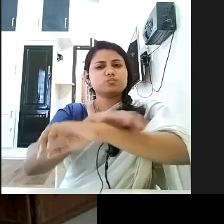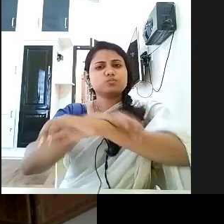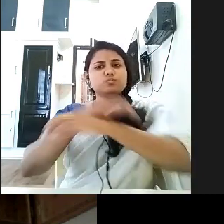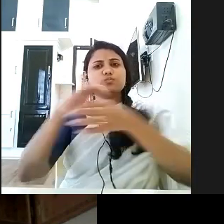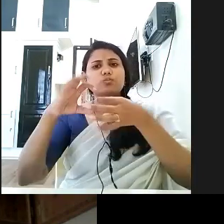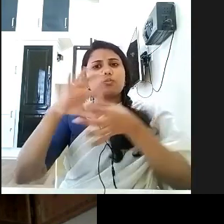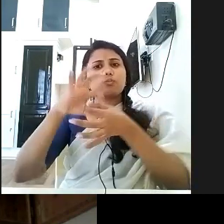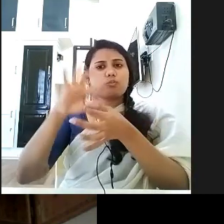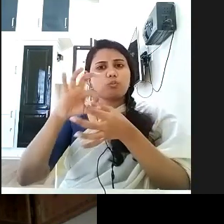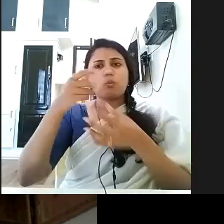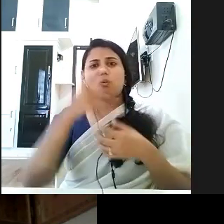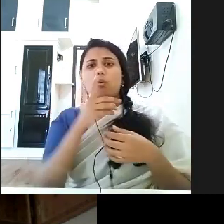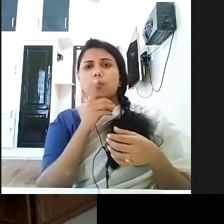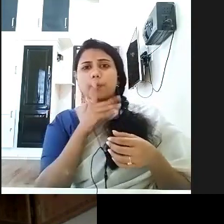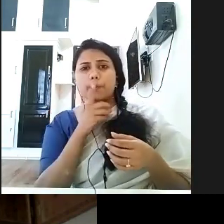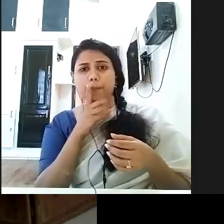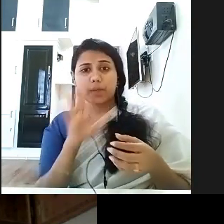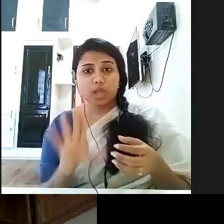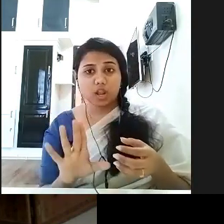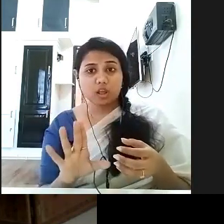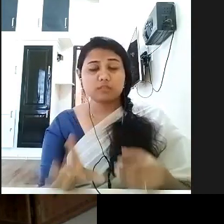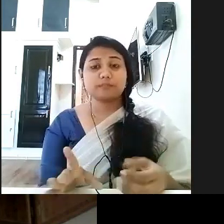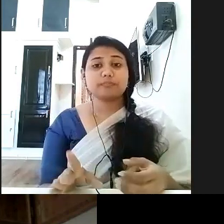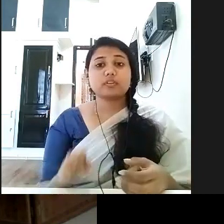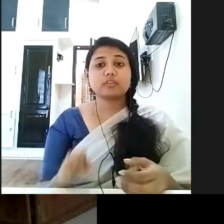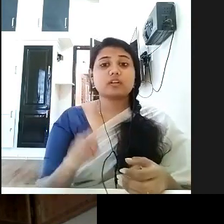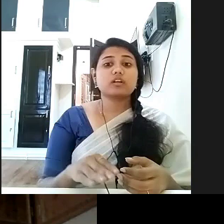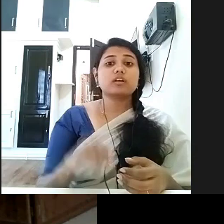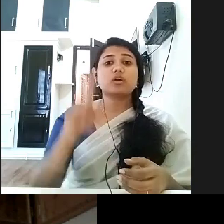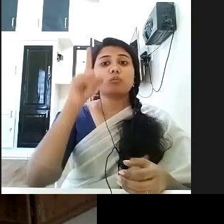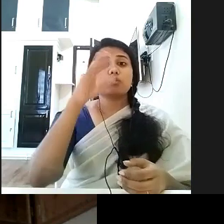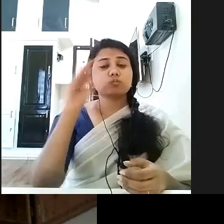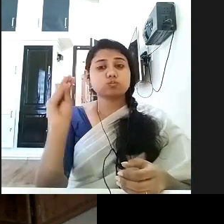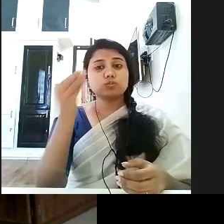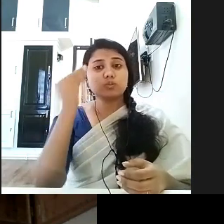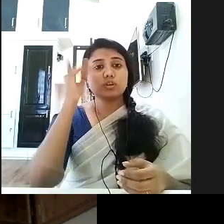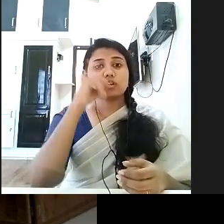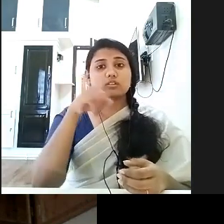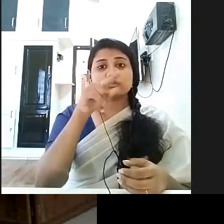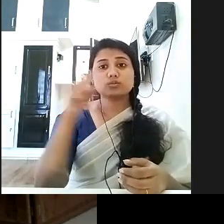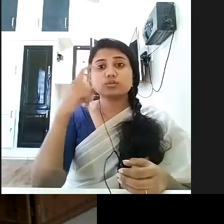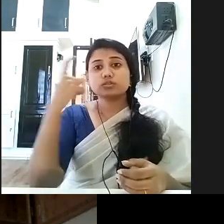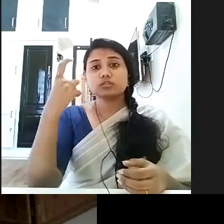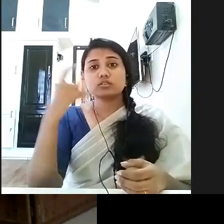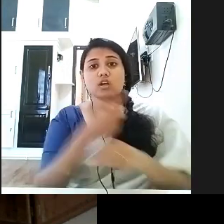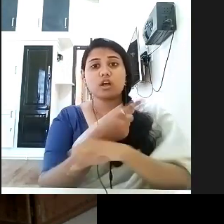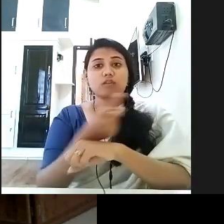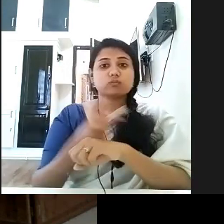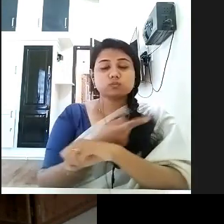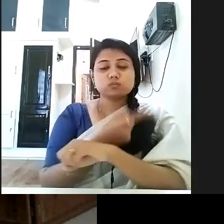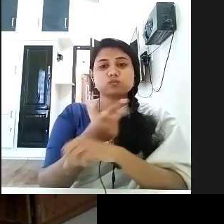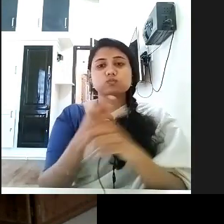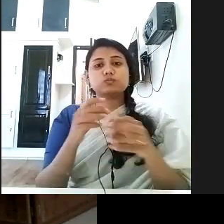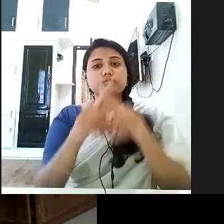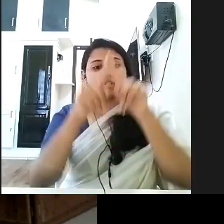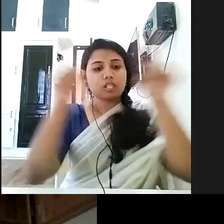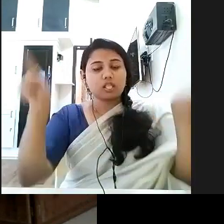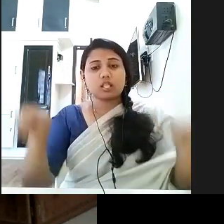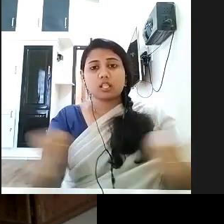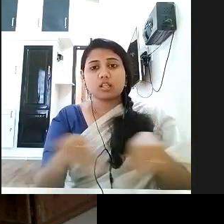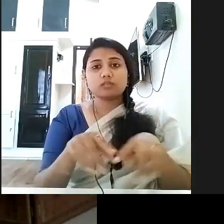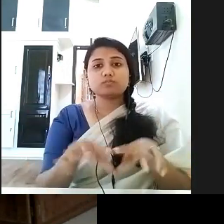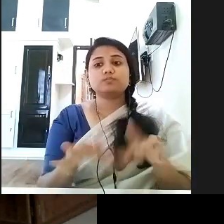സോ എനിക്ക് മോർ ദാൻ 6 to 7 hours ലാബ് കമ്പ്യൂട്ടറിന്റെ മുമ്പിൽ ഇരിക്കേണ്ടത് കൊണ്ടും എനിക്ക് ബോഡി